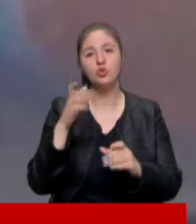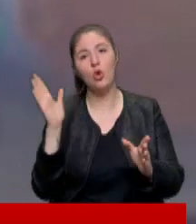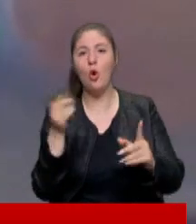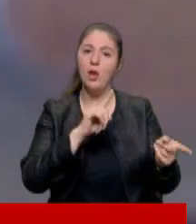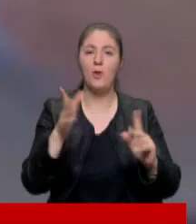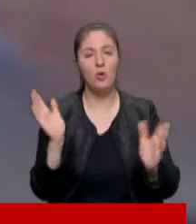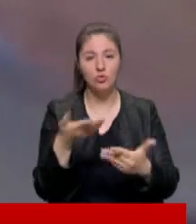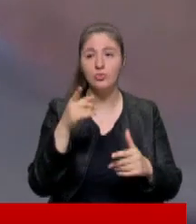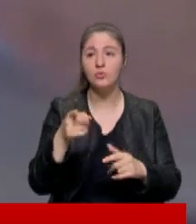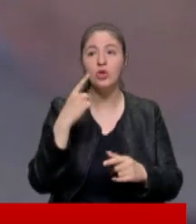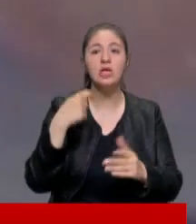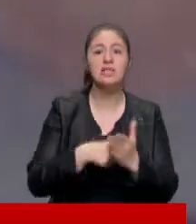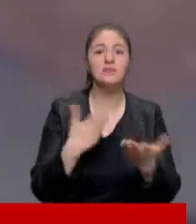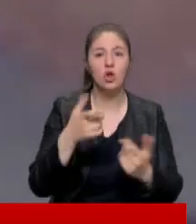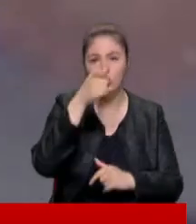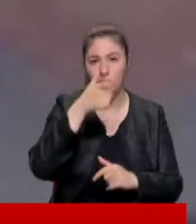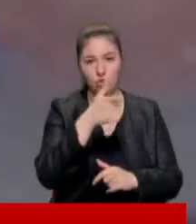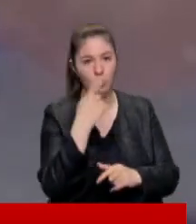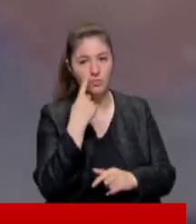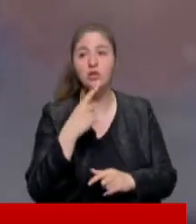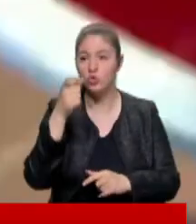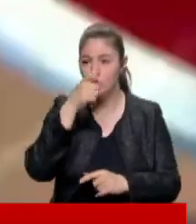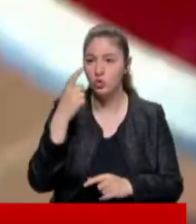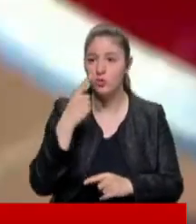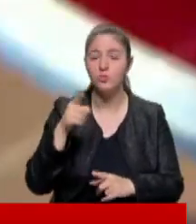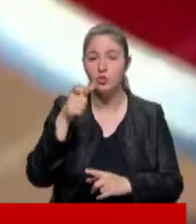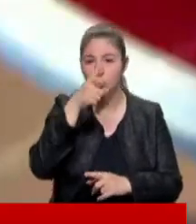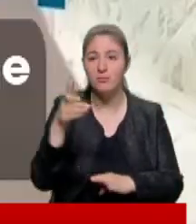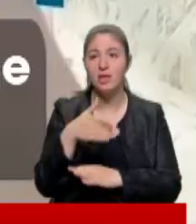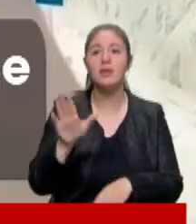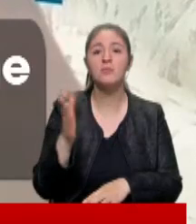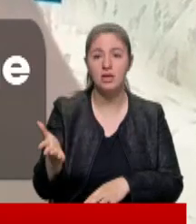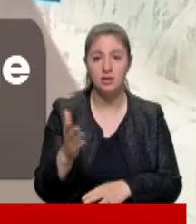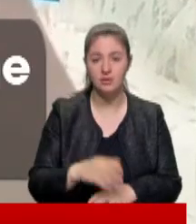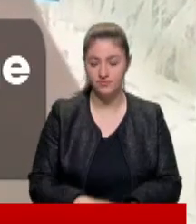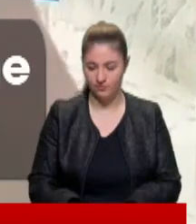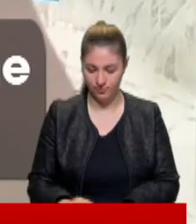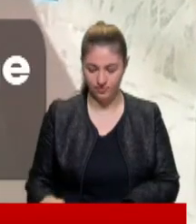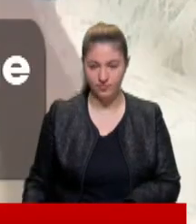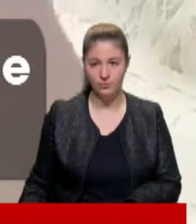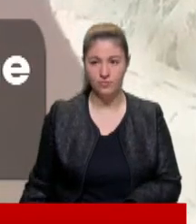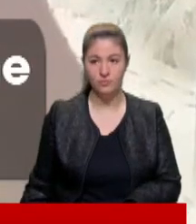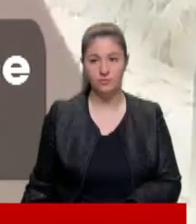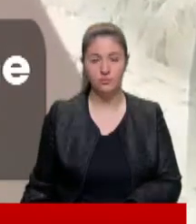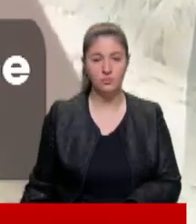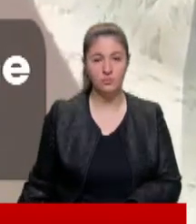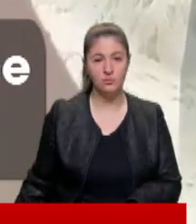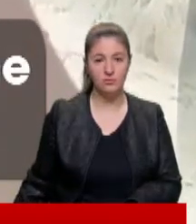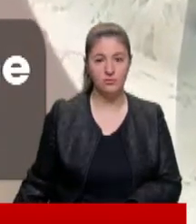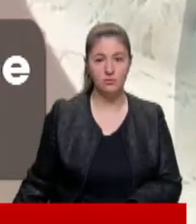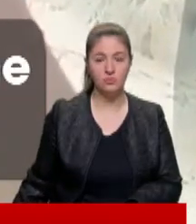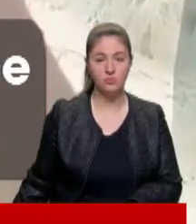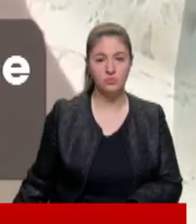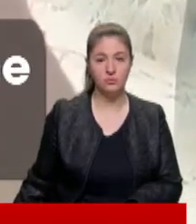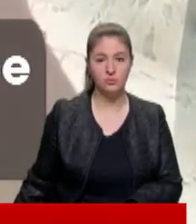Bu anayasaya göre ülkenin ismi nedir? Türkiye Cumhuriyeti. Türkiye Cumhuriyeti. Bu Türkiye'nin bayrağı değil mi? İttifakımıza laf söyleyenler 84 milyonun